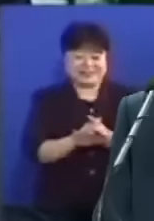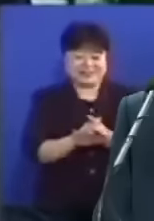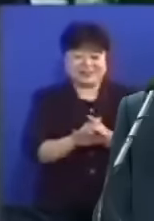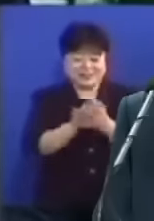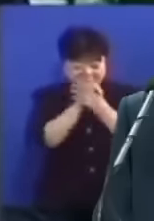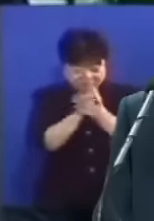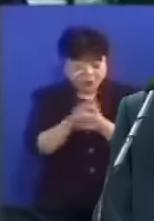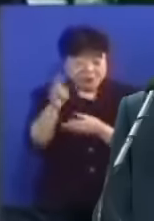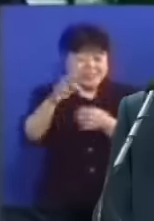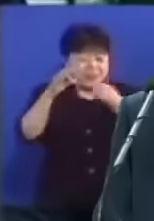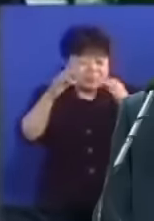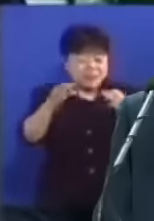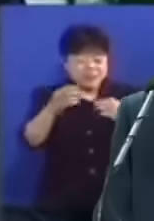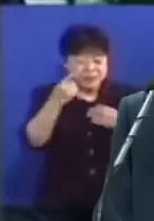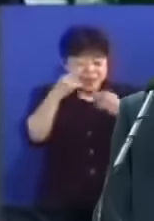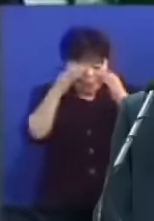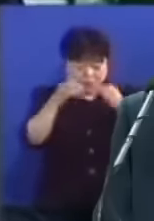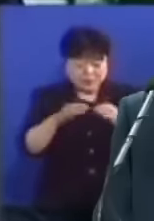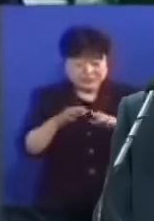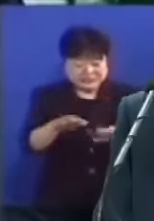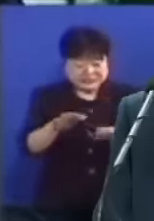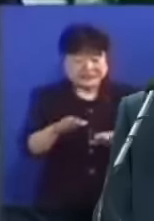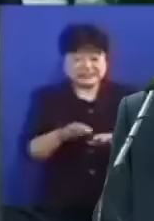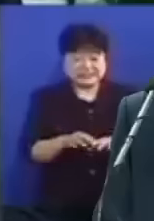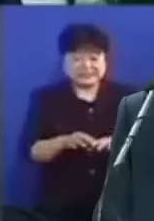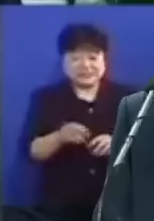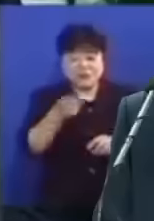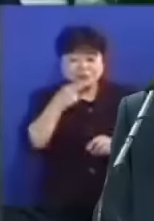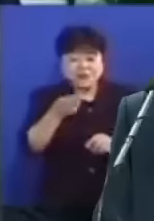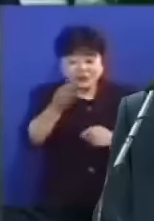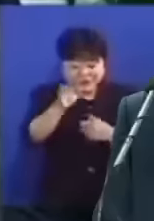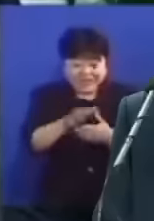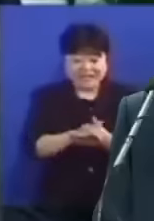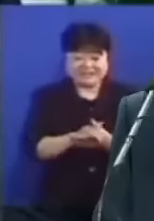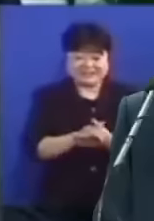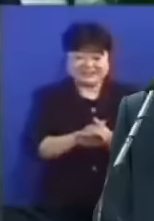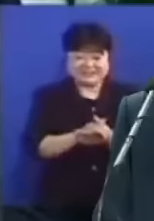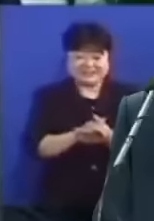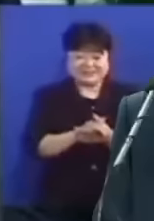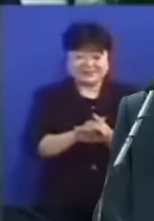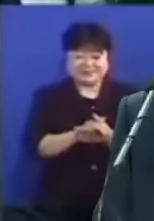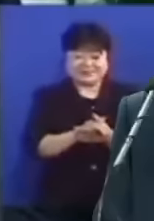우리의 기도와 찬미는 눈에 보이는 지진은 안 일으켰다 할지라도